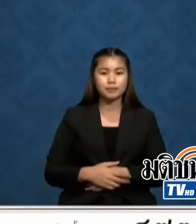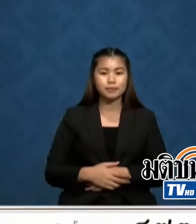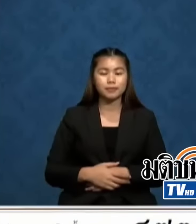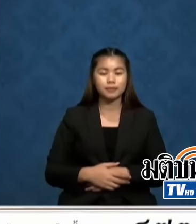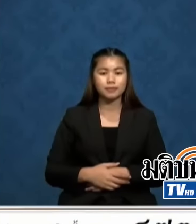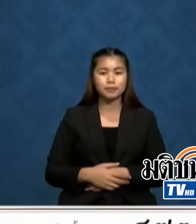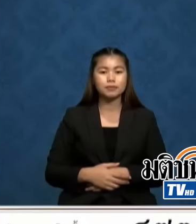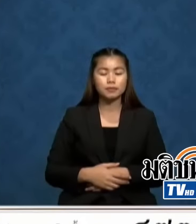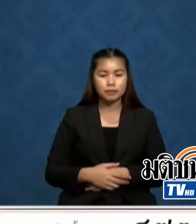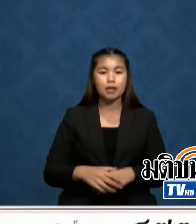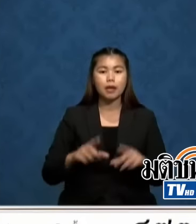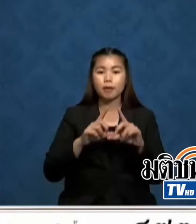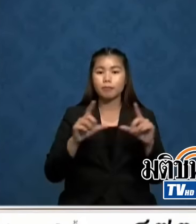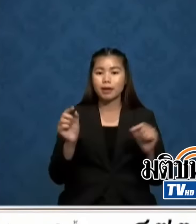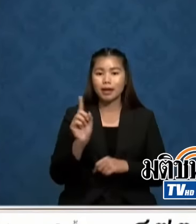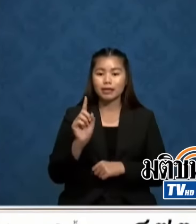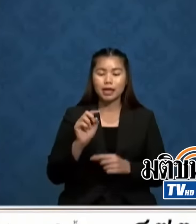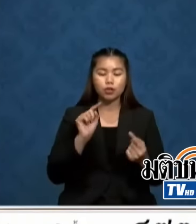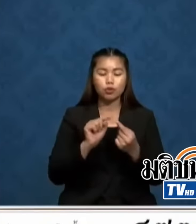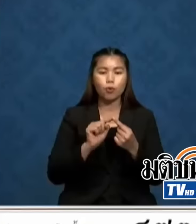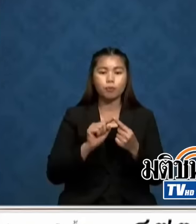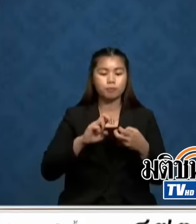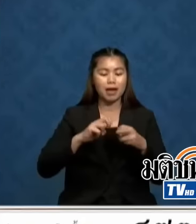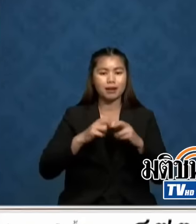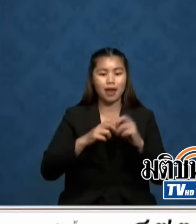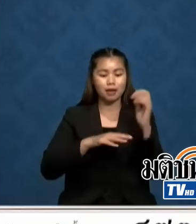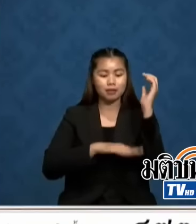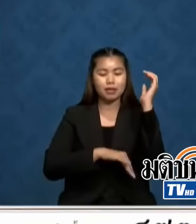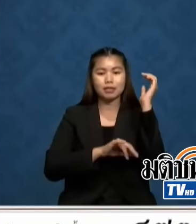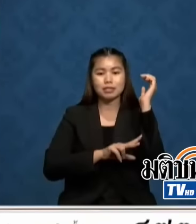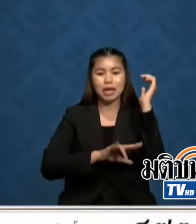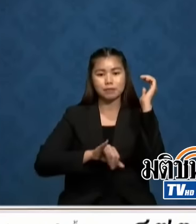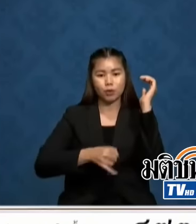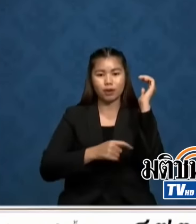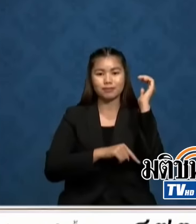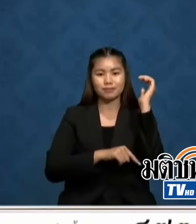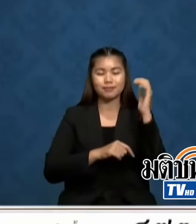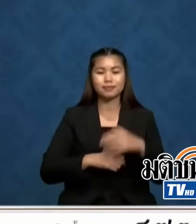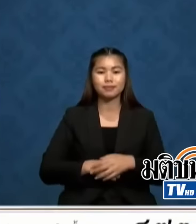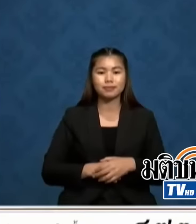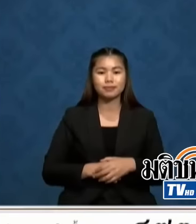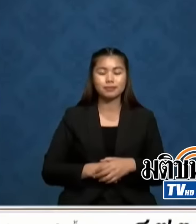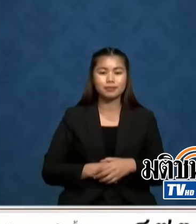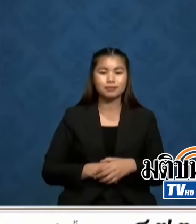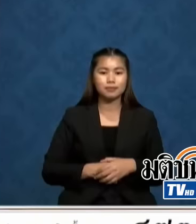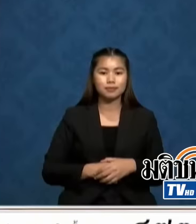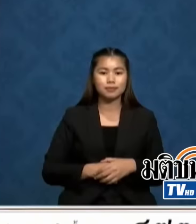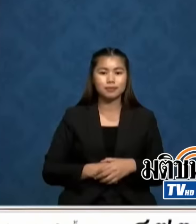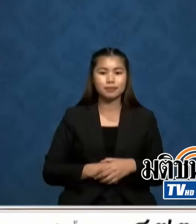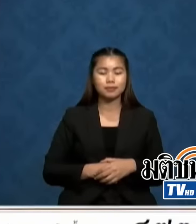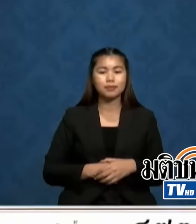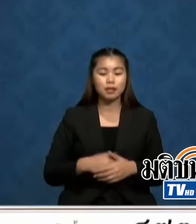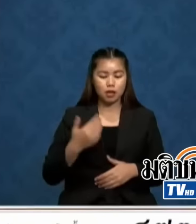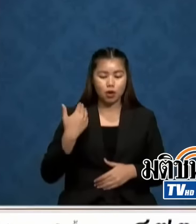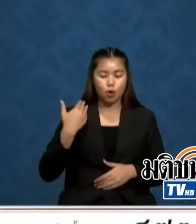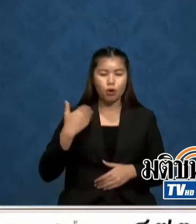7เป็นเรื่องของการแก้ไขปัญหาจังหวัดชายแดนภาคใต้ในขณะขณะนั้นนะครับ